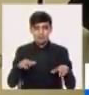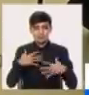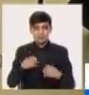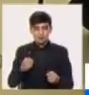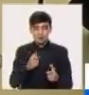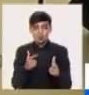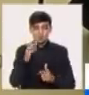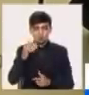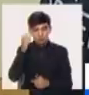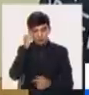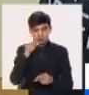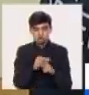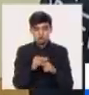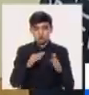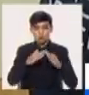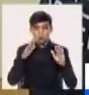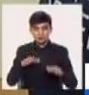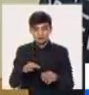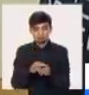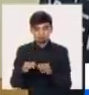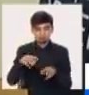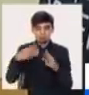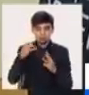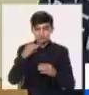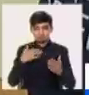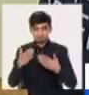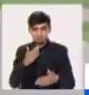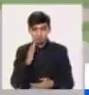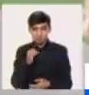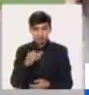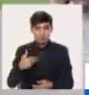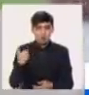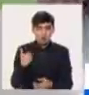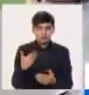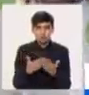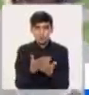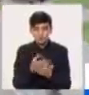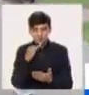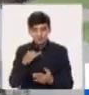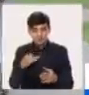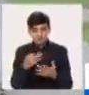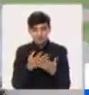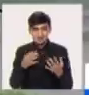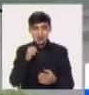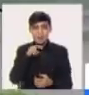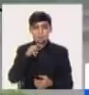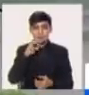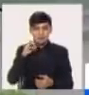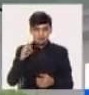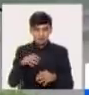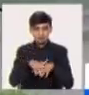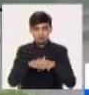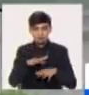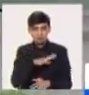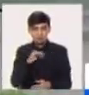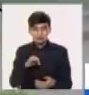памятки для лечения на дому и внедрят дистанционные консультации. Отсутствие полезной информации привело к ажиотажу в аптеках. В ведомстве